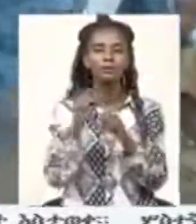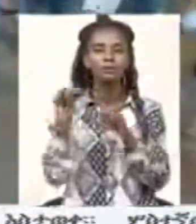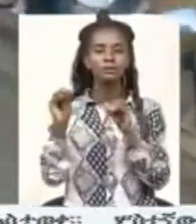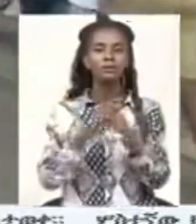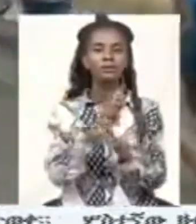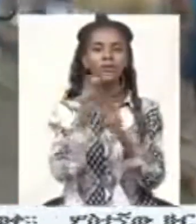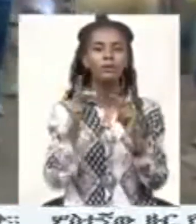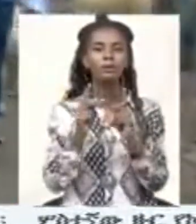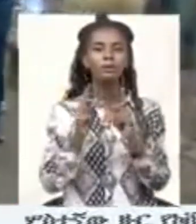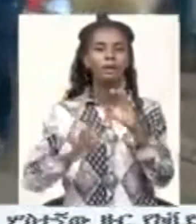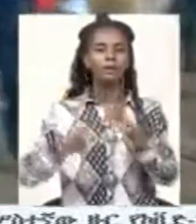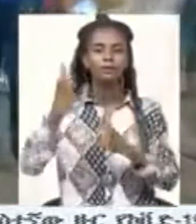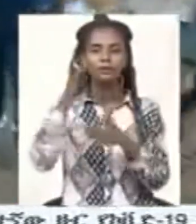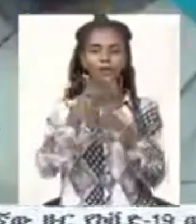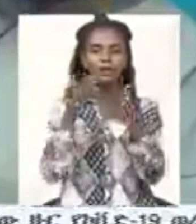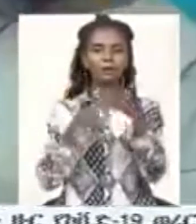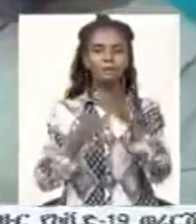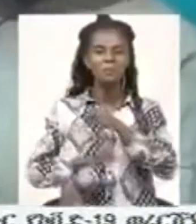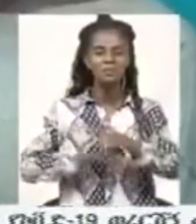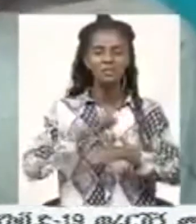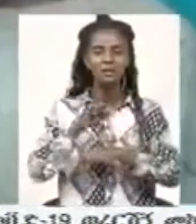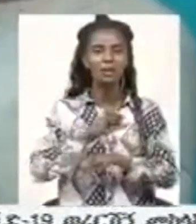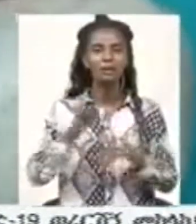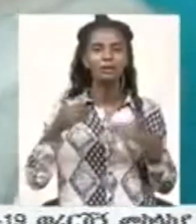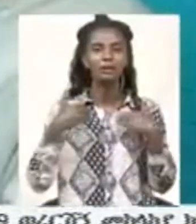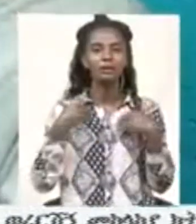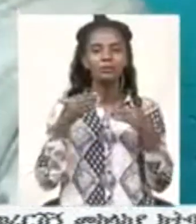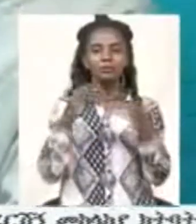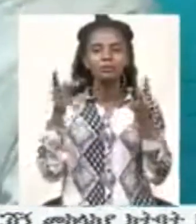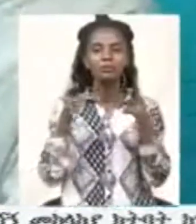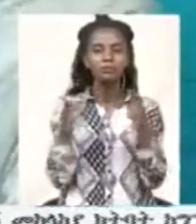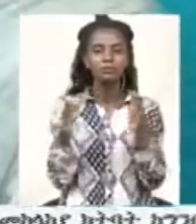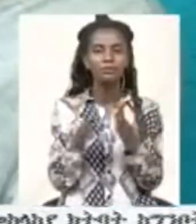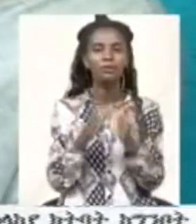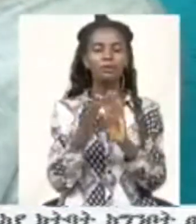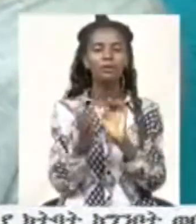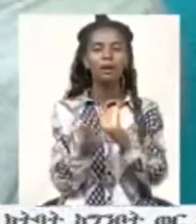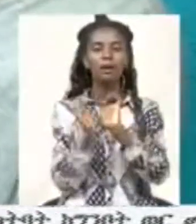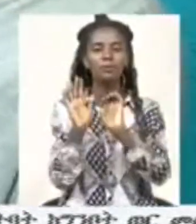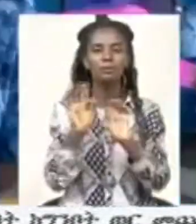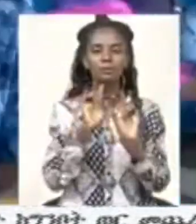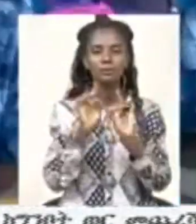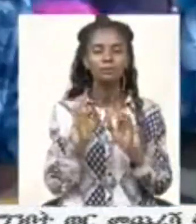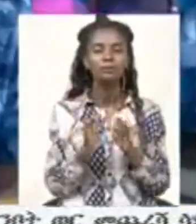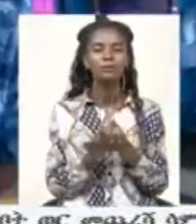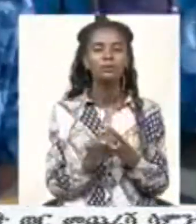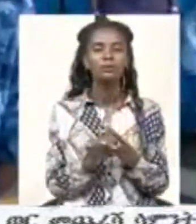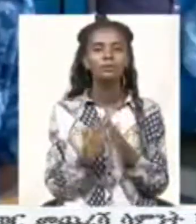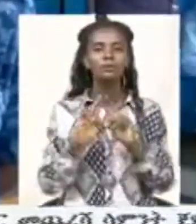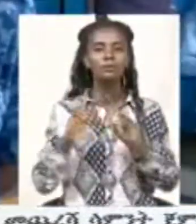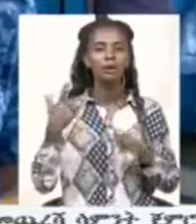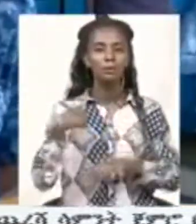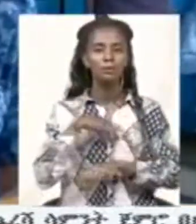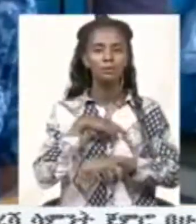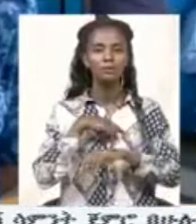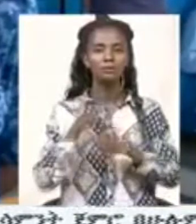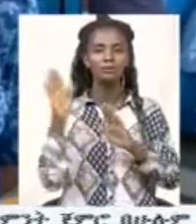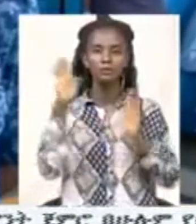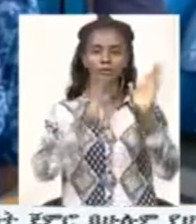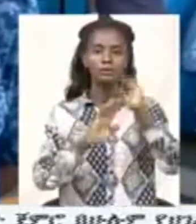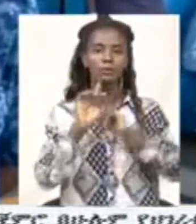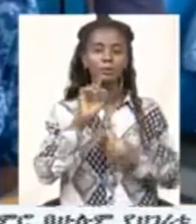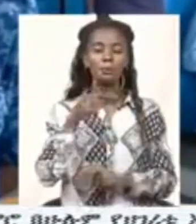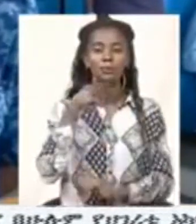ስፍራዎች በከፍተኛ ደረጃ መጨናነቅ እንዳለና ግቢው ጠባብ መሆኑን ታራሚዎች ይገልጻሉ። በጣም ለእኛ ጫፍ የወጣ ችግር ነው